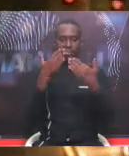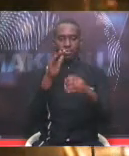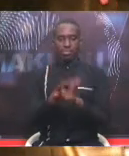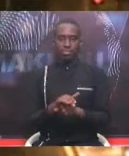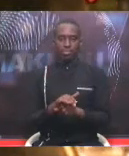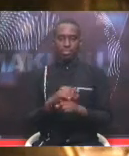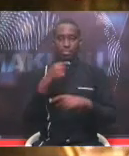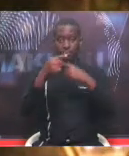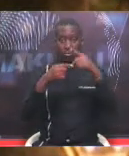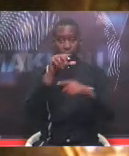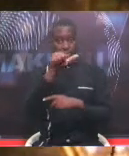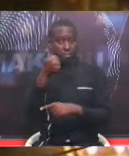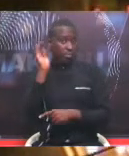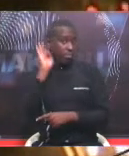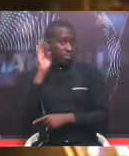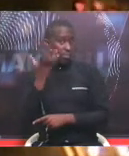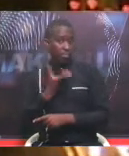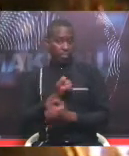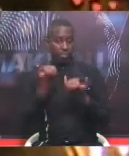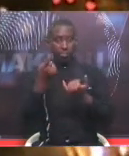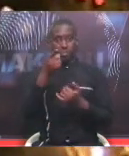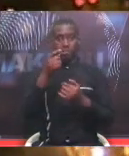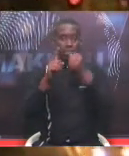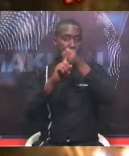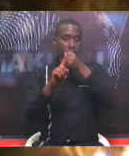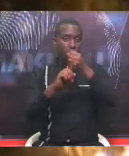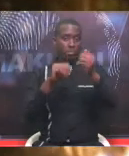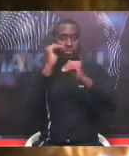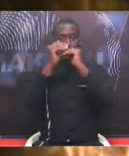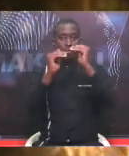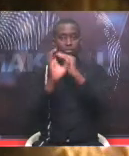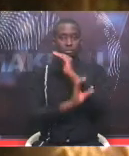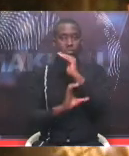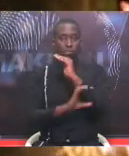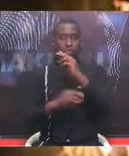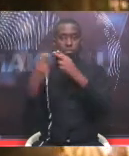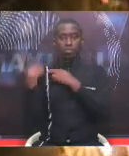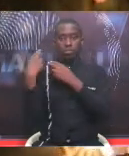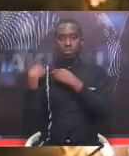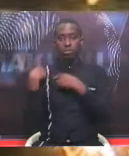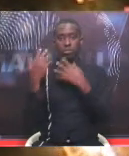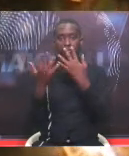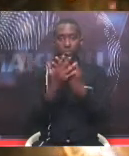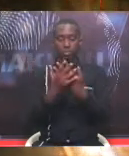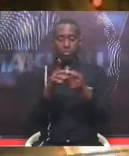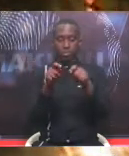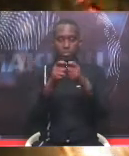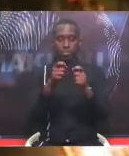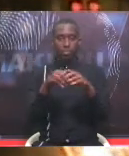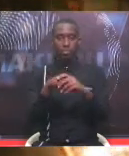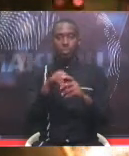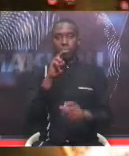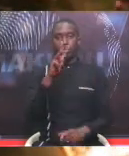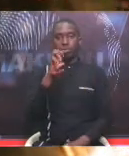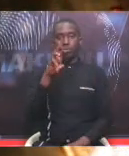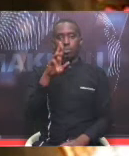cyane dukomeje n'andi makuru tubafitiye wo yari umuvugizi w'urwego rw'igihugu rushinzwe imfungwa n'abagororwa SSP Peri